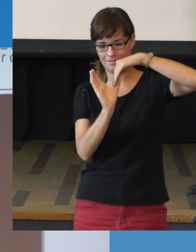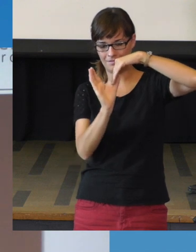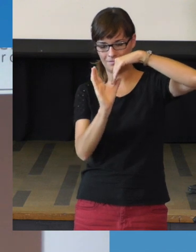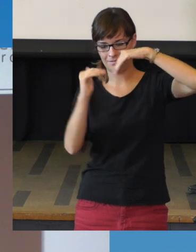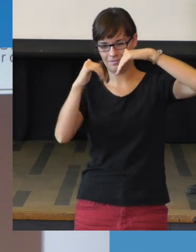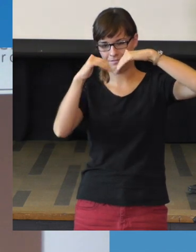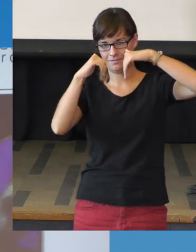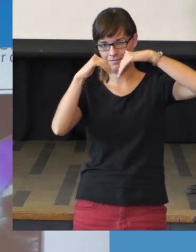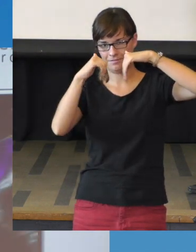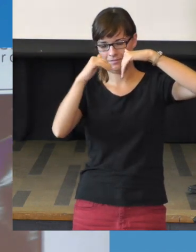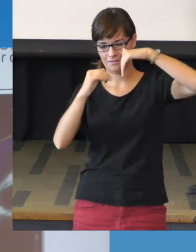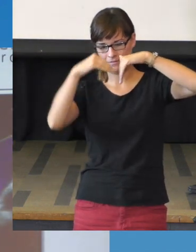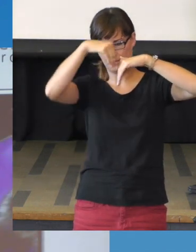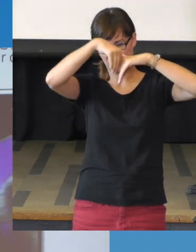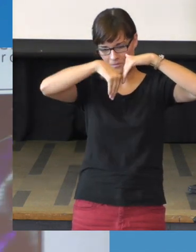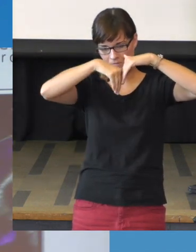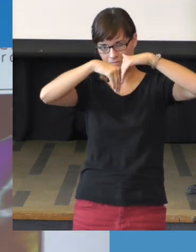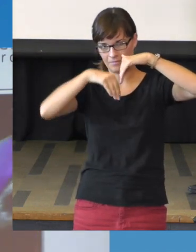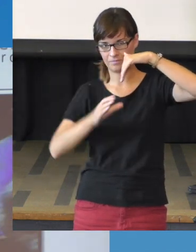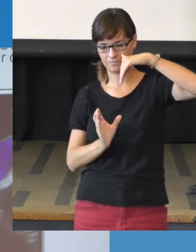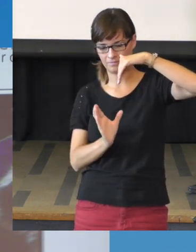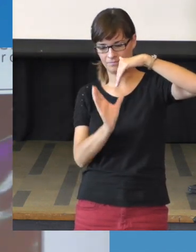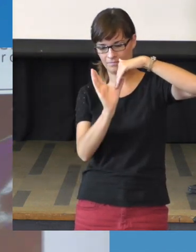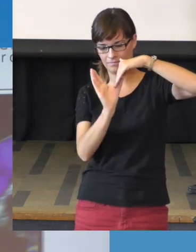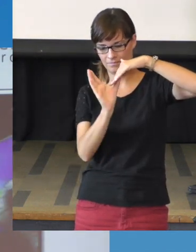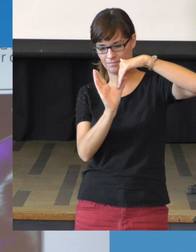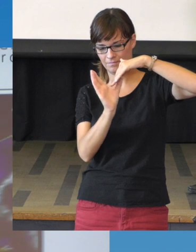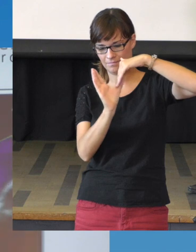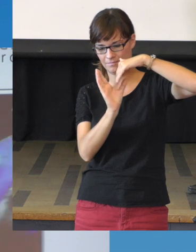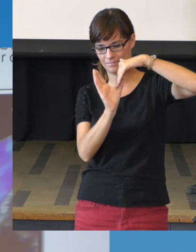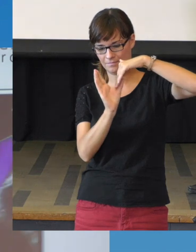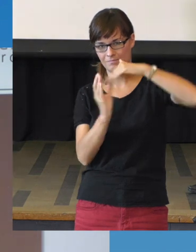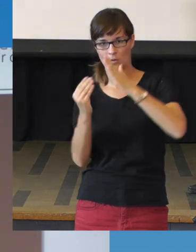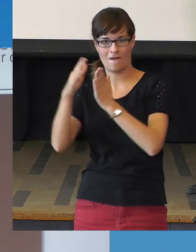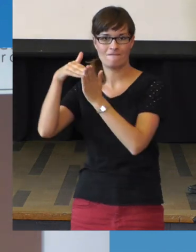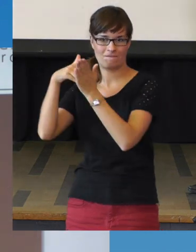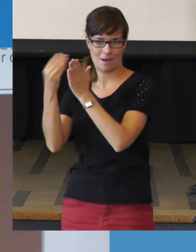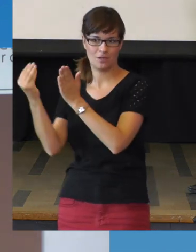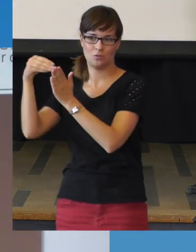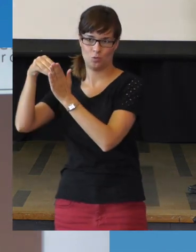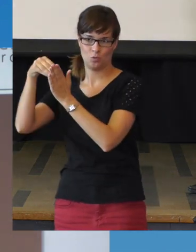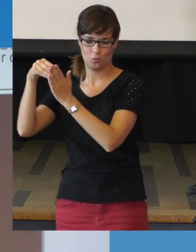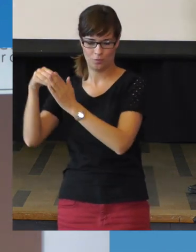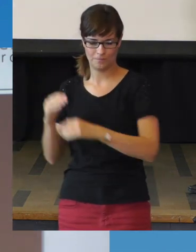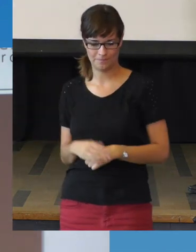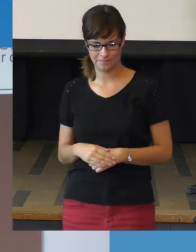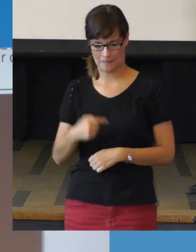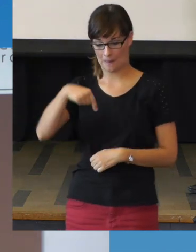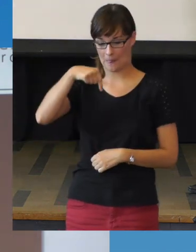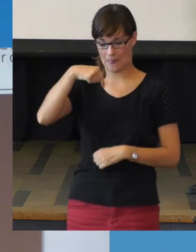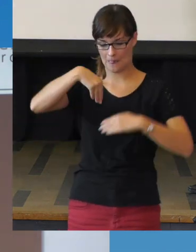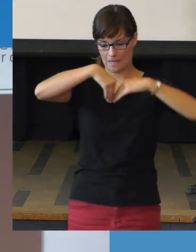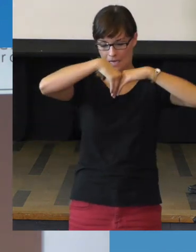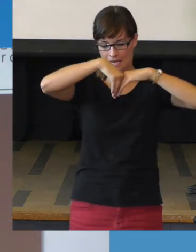hat. Dann wird hier der Clip vorgeführt bis in die linke Herzkammer, hier parallel mit Farbe dargestellt. Und dann ziehen wir jetzt gleich hier den